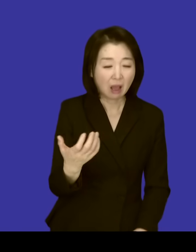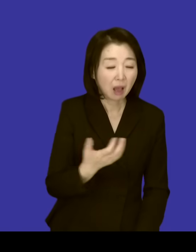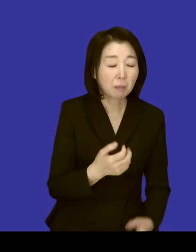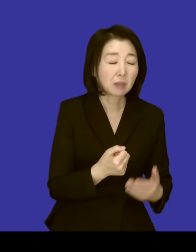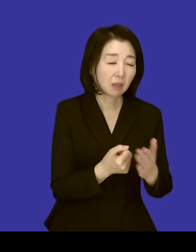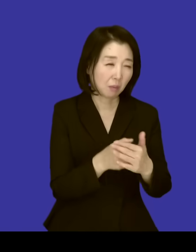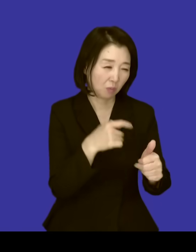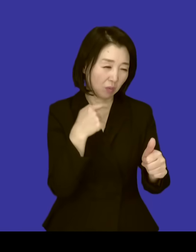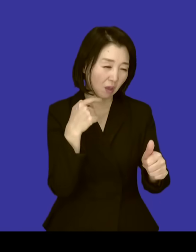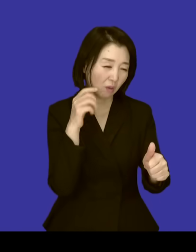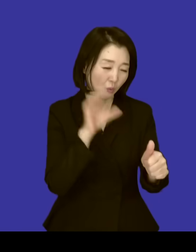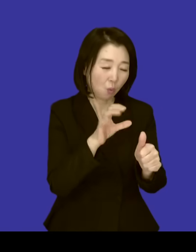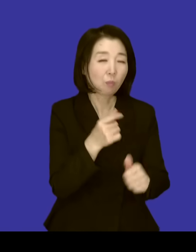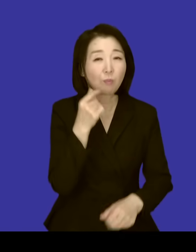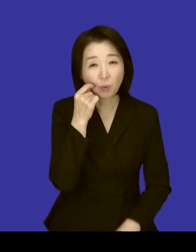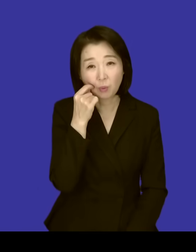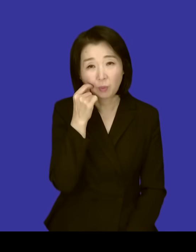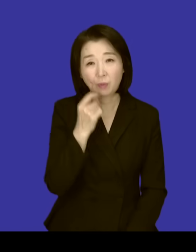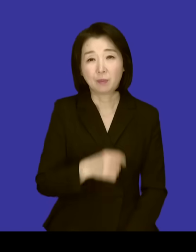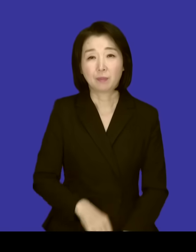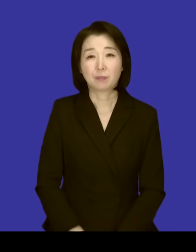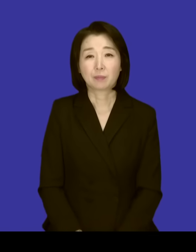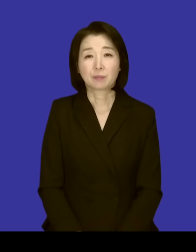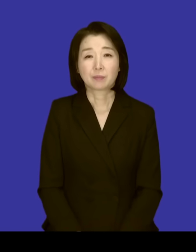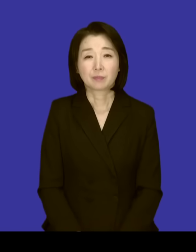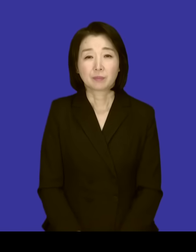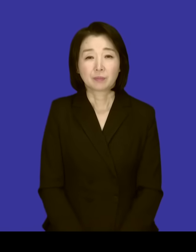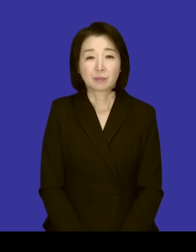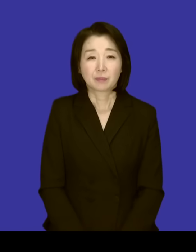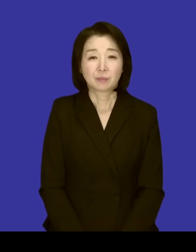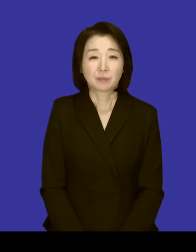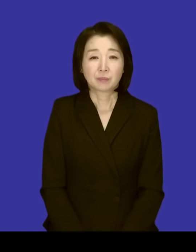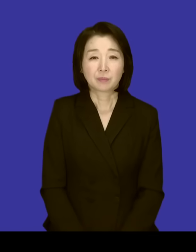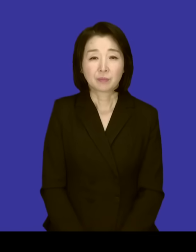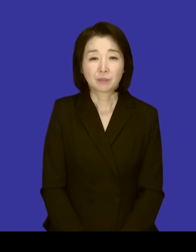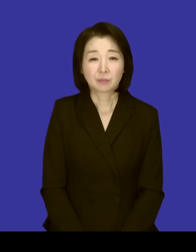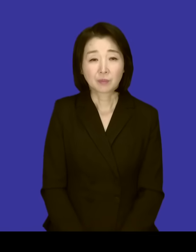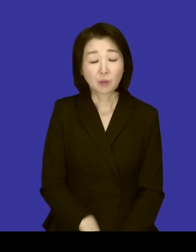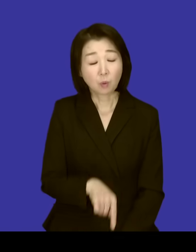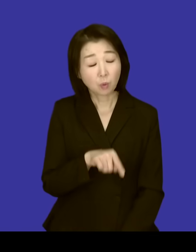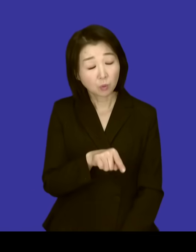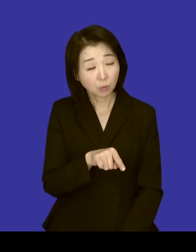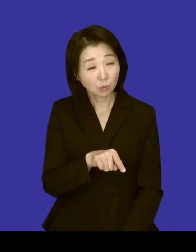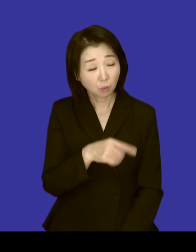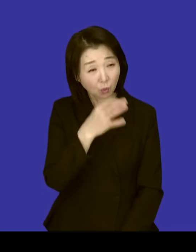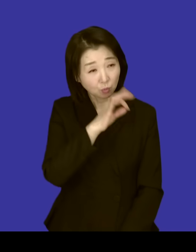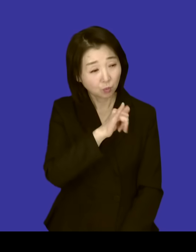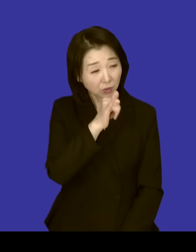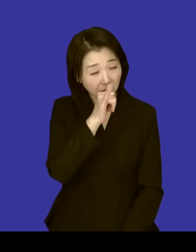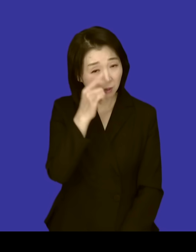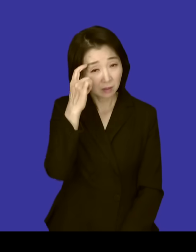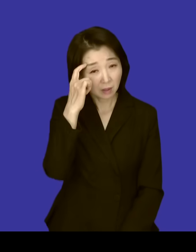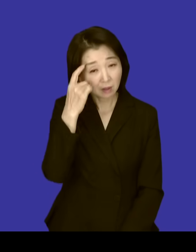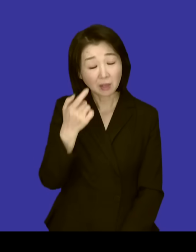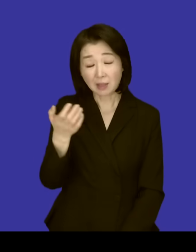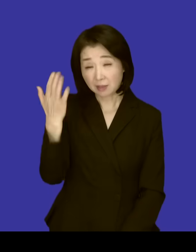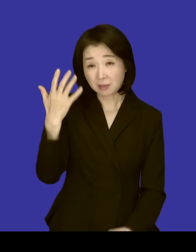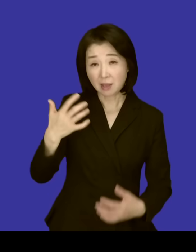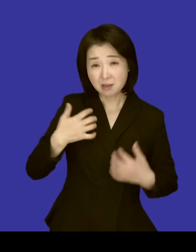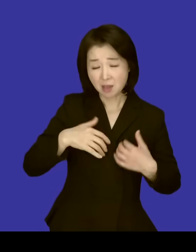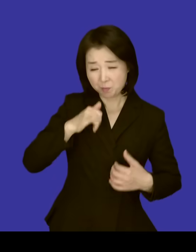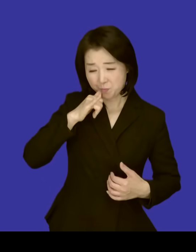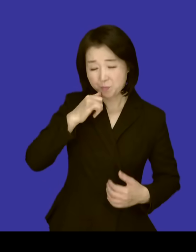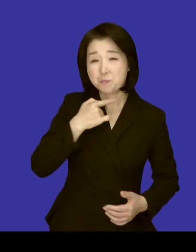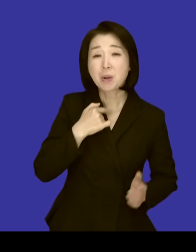못하시고. 그래서 그때 제가 이거도 도움이 되나 싶었는데 제가 예전에 게임